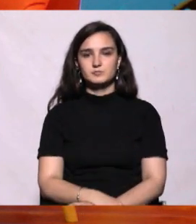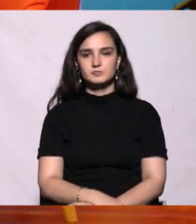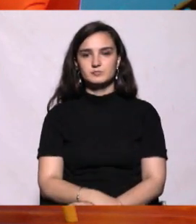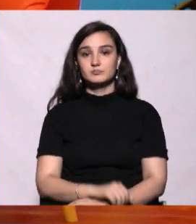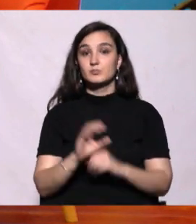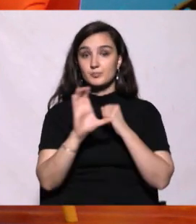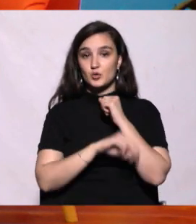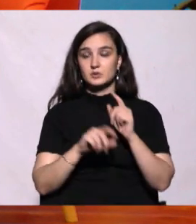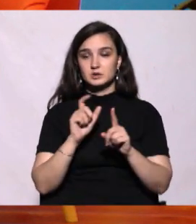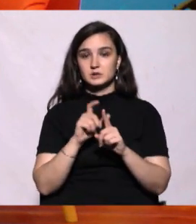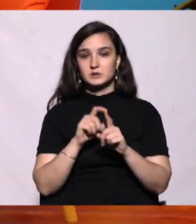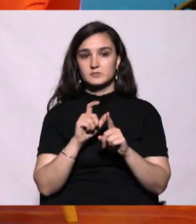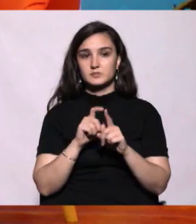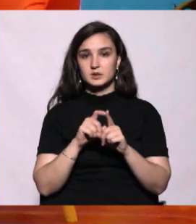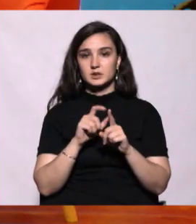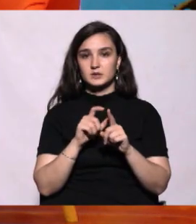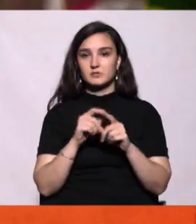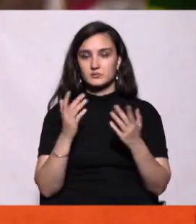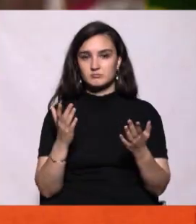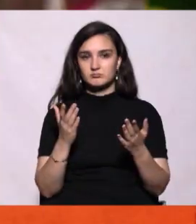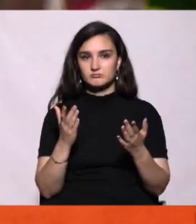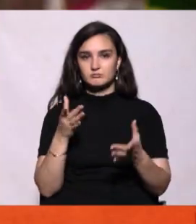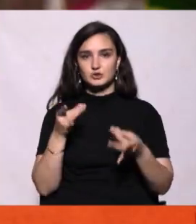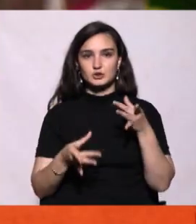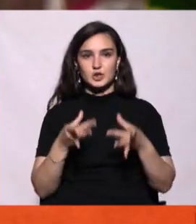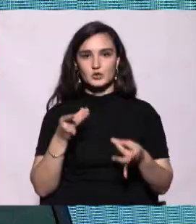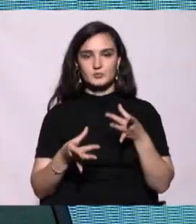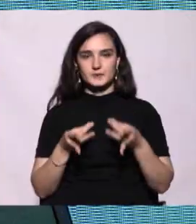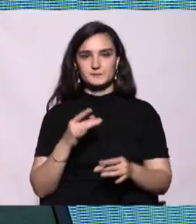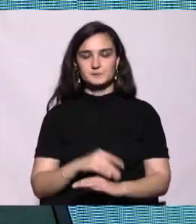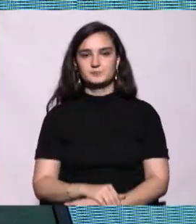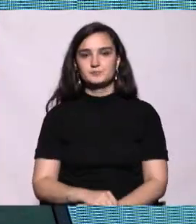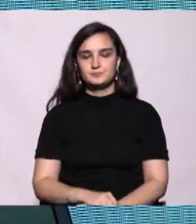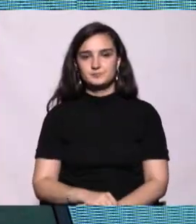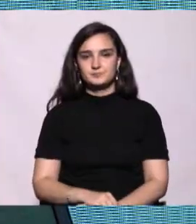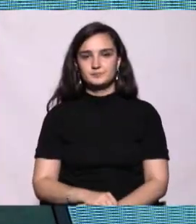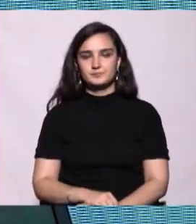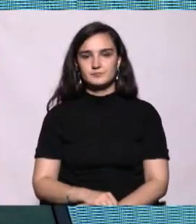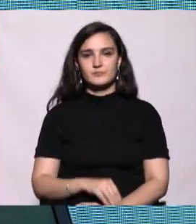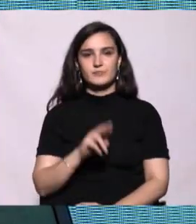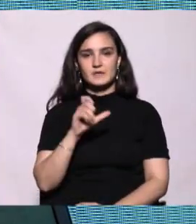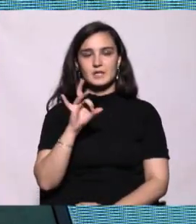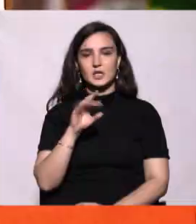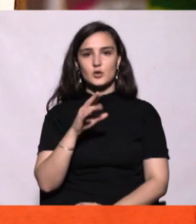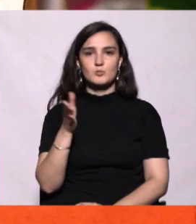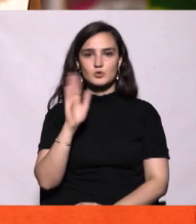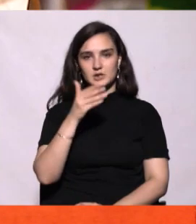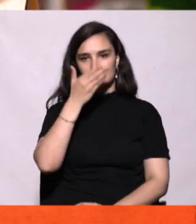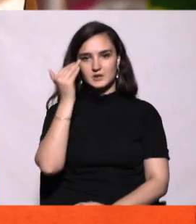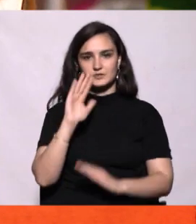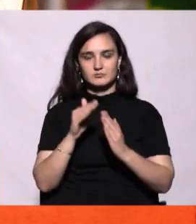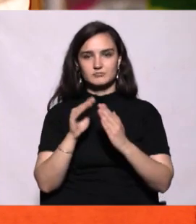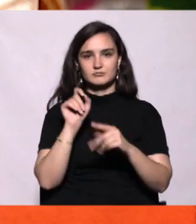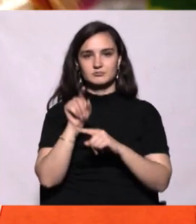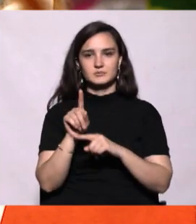And the last word, mire. Mire. ჭაობი. So, Mr. Derill, let's not forget our